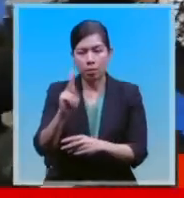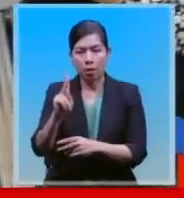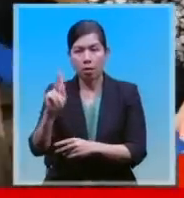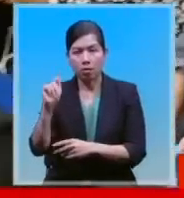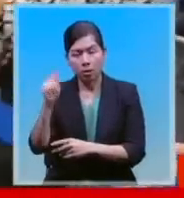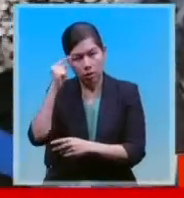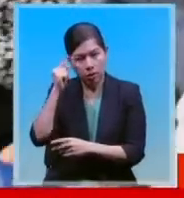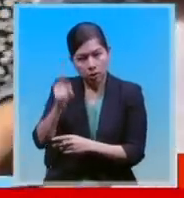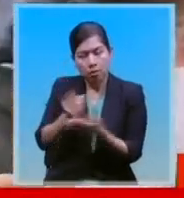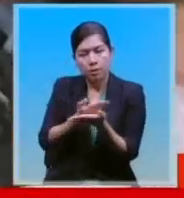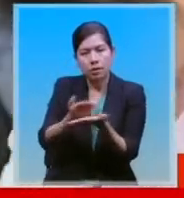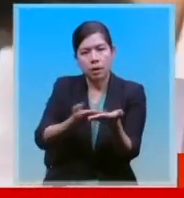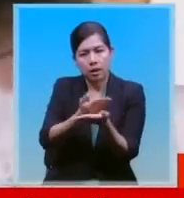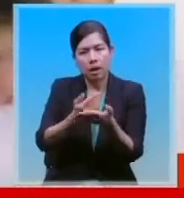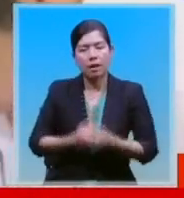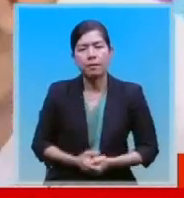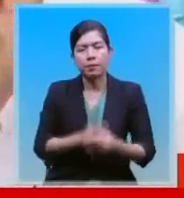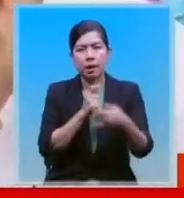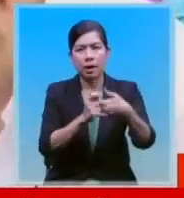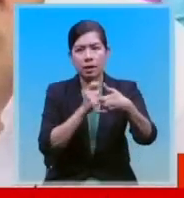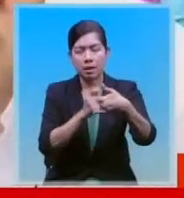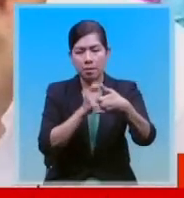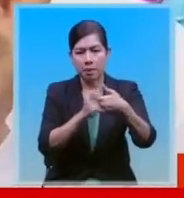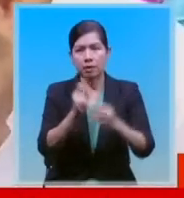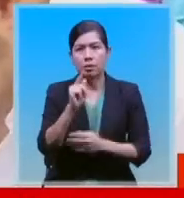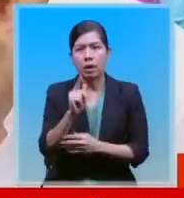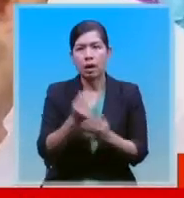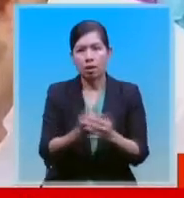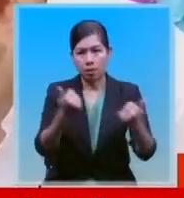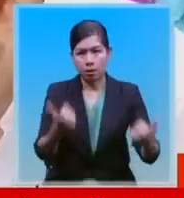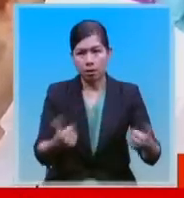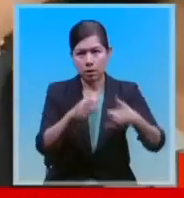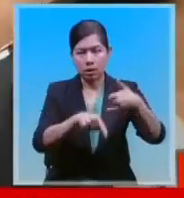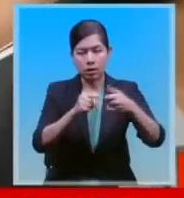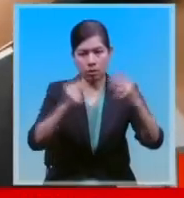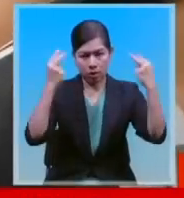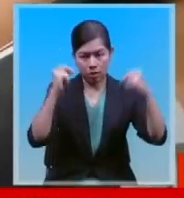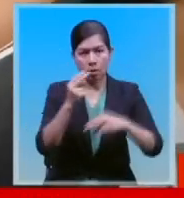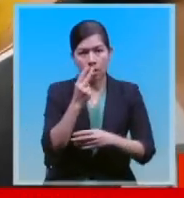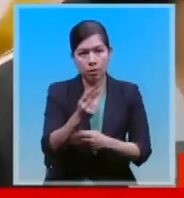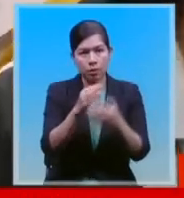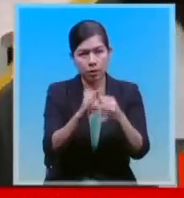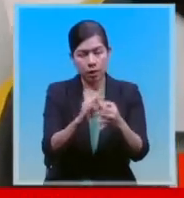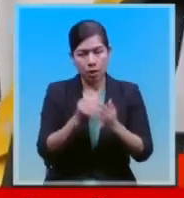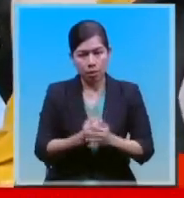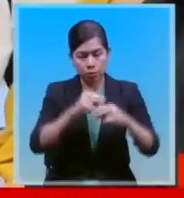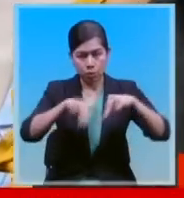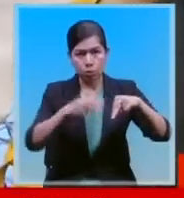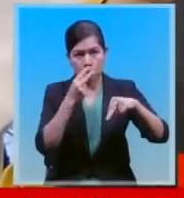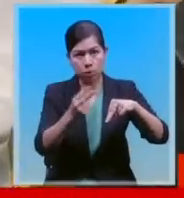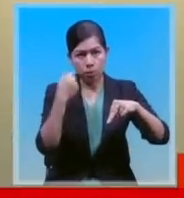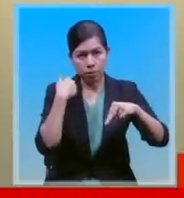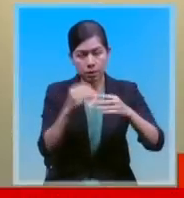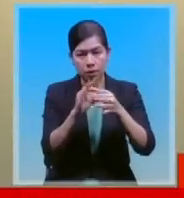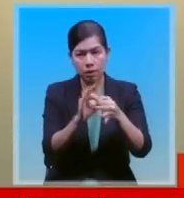ระหว่างการให้สัมภาษณ์สื่อมวลชนในวันนี้นะคะนายกรัฐมนตรีได้มีการโชว์เครื่องวัดคุณภาพอากาศภายในห้องแถลงข่าว